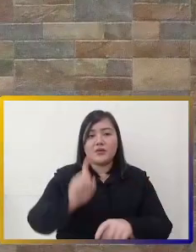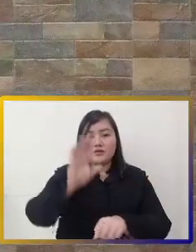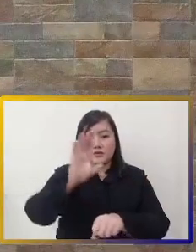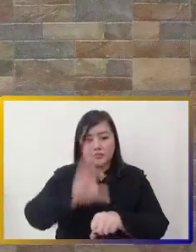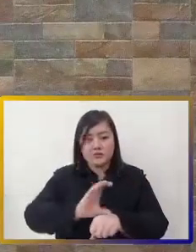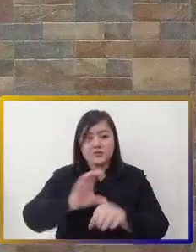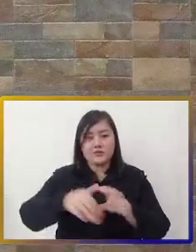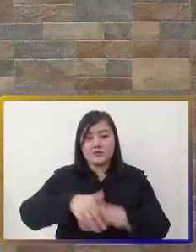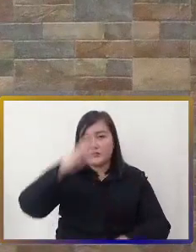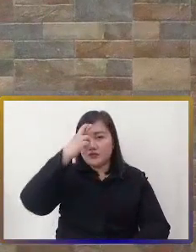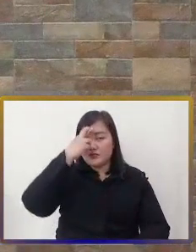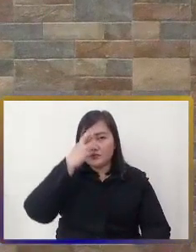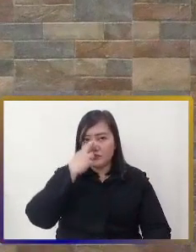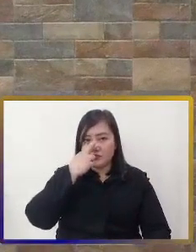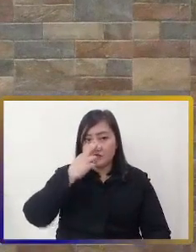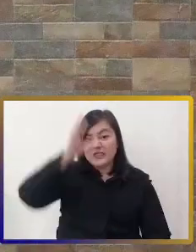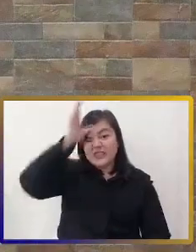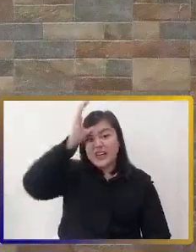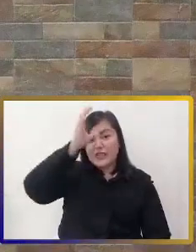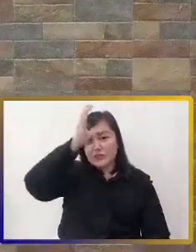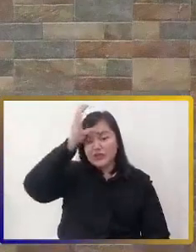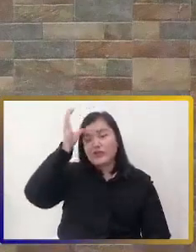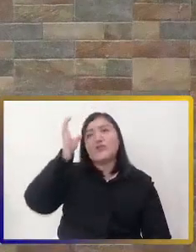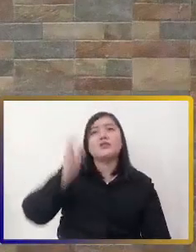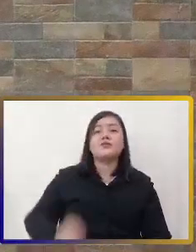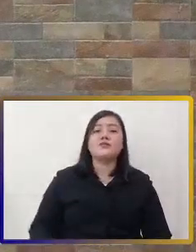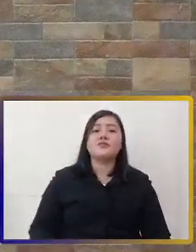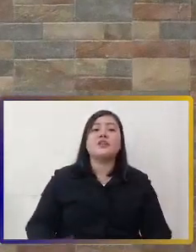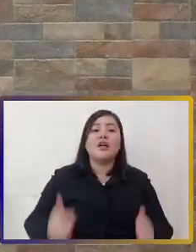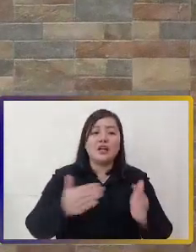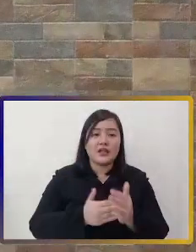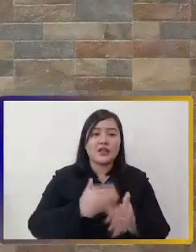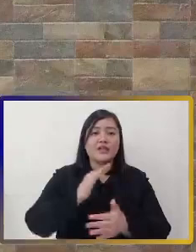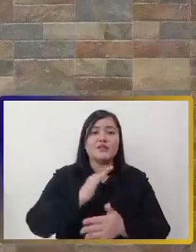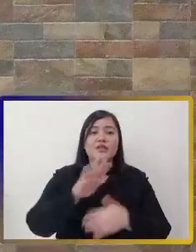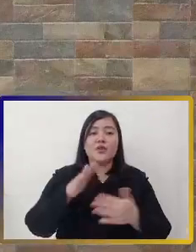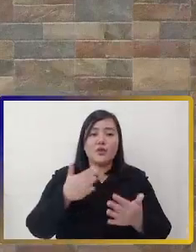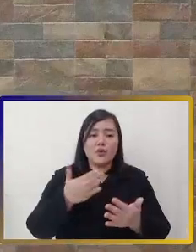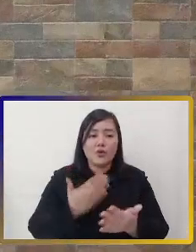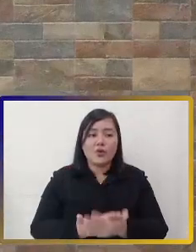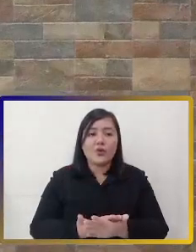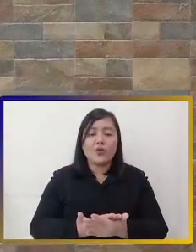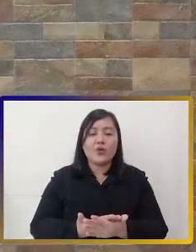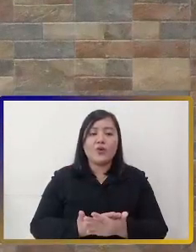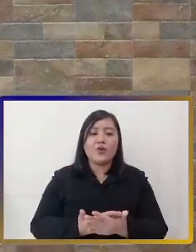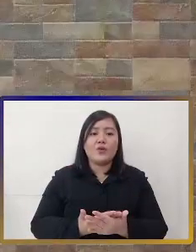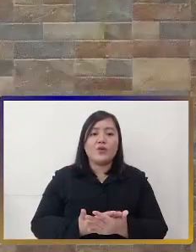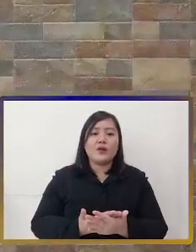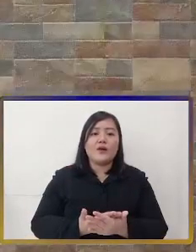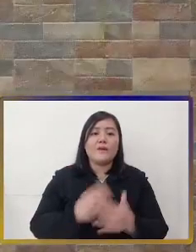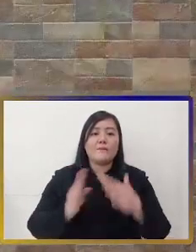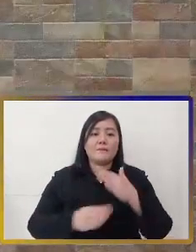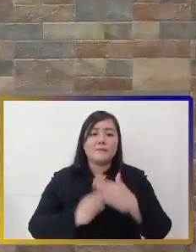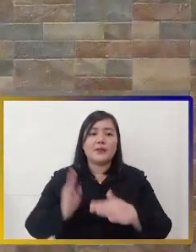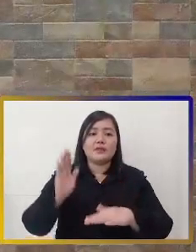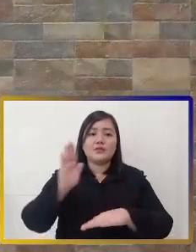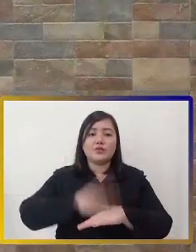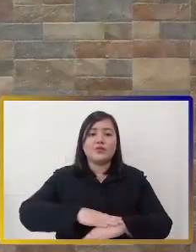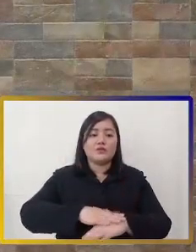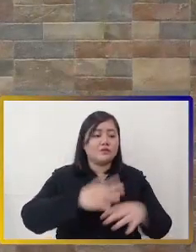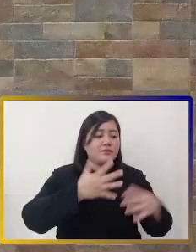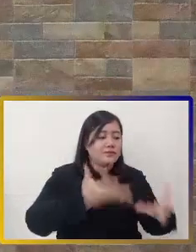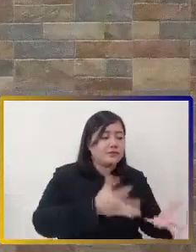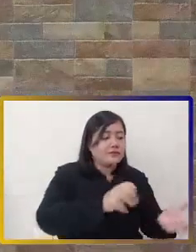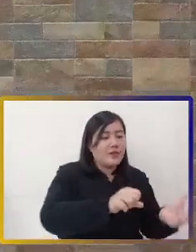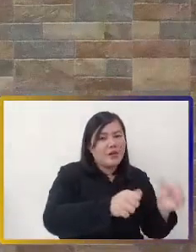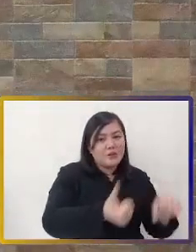dyan, isa lang naman ulit ang babalik na comparison. Baptist and them. Dalawa lang ulit yan. Sa history po yan magbabalik. Kaya